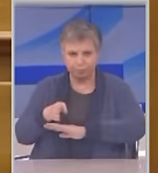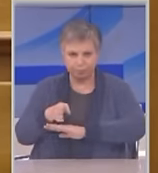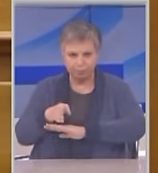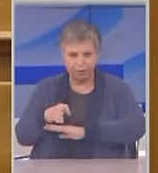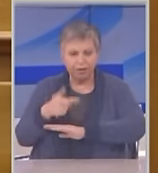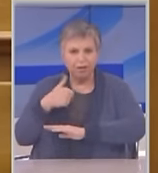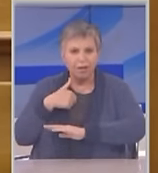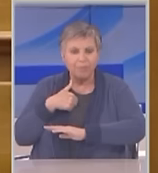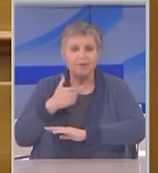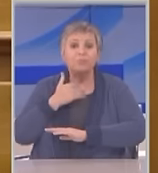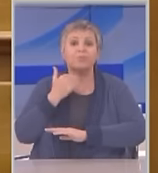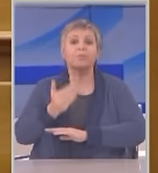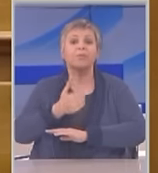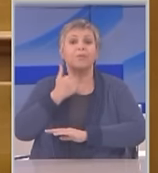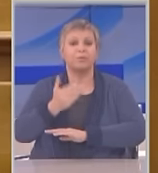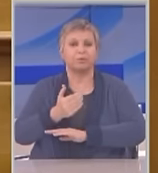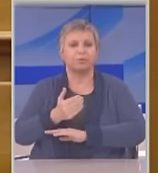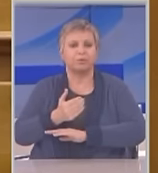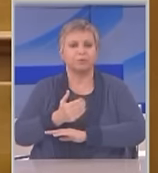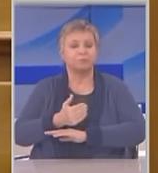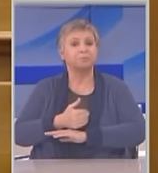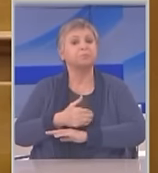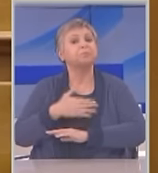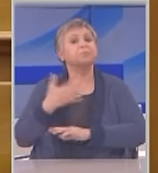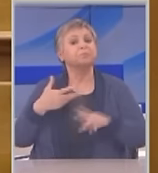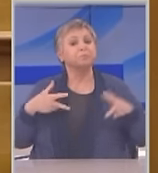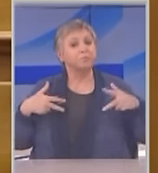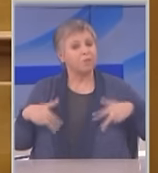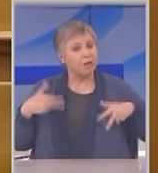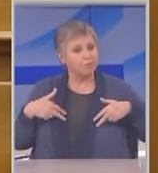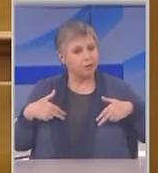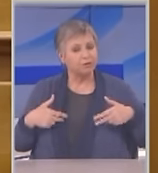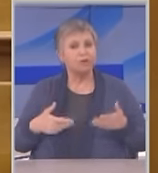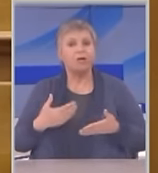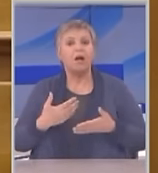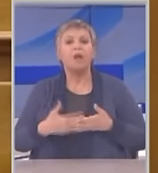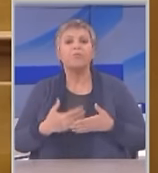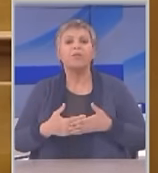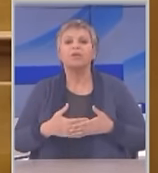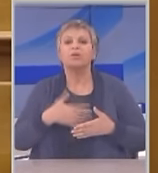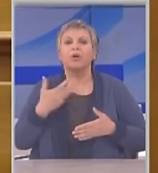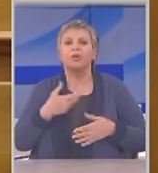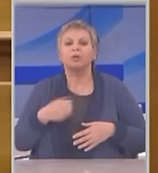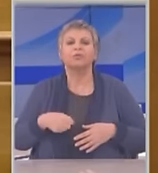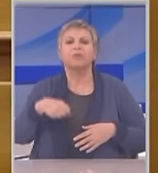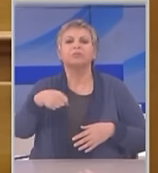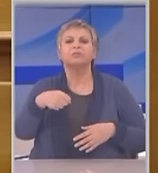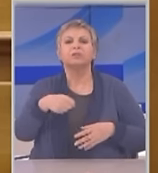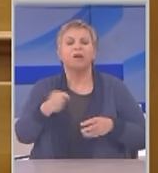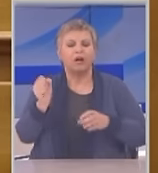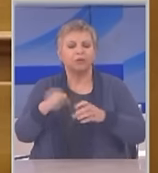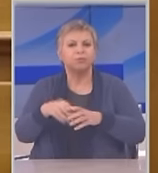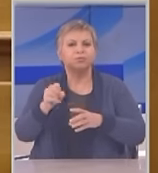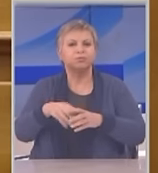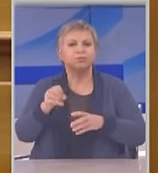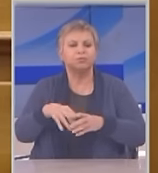Αν μπορέσει δε να αποδείξει ότι έβαλε αυτά τα χρήματα σε σακούλες και τα πήγε στο κόμμα,